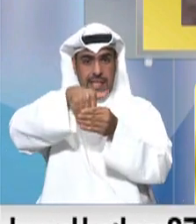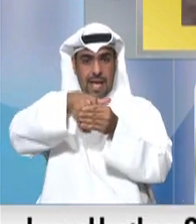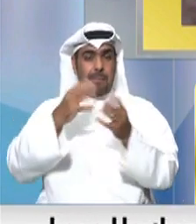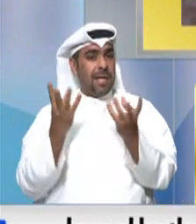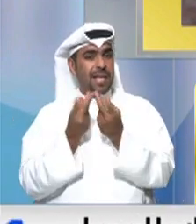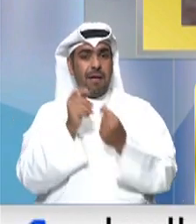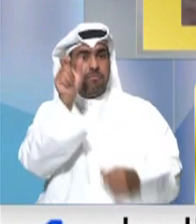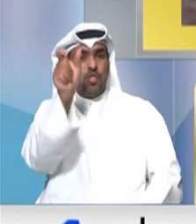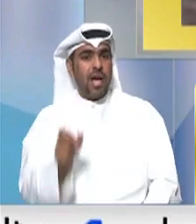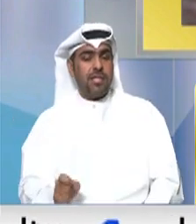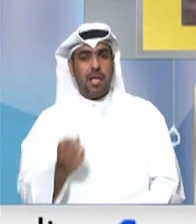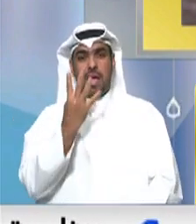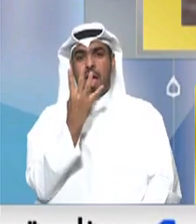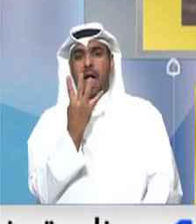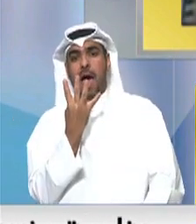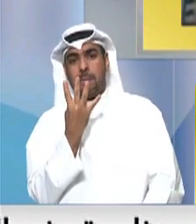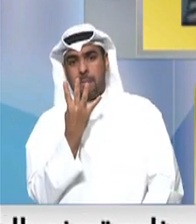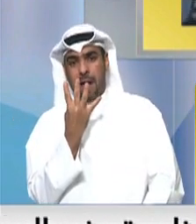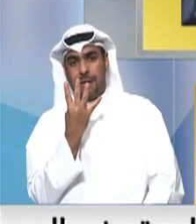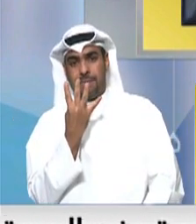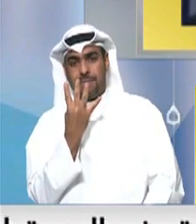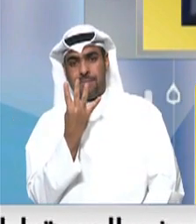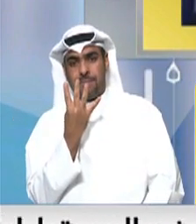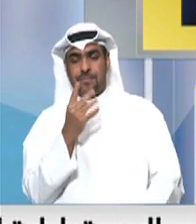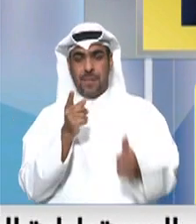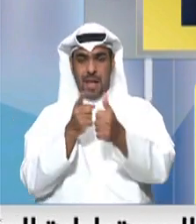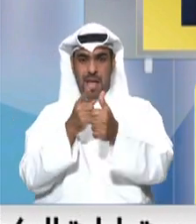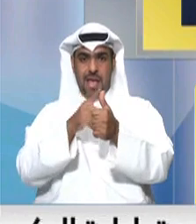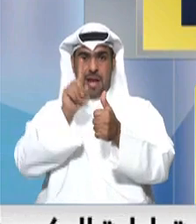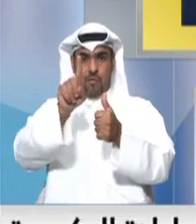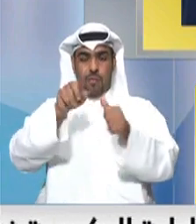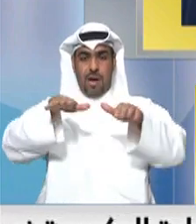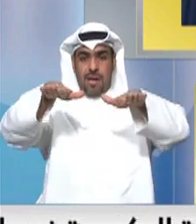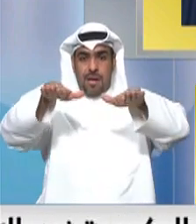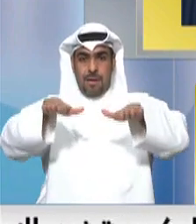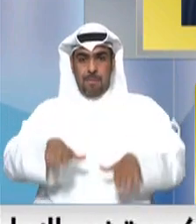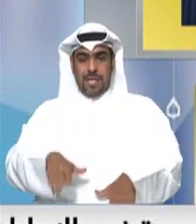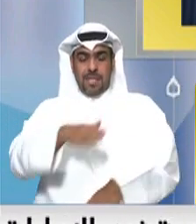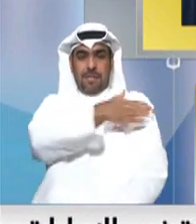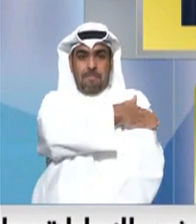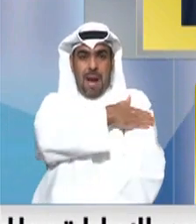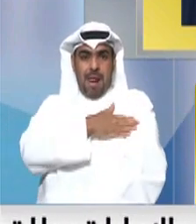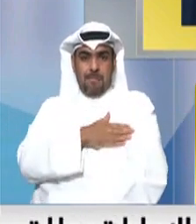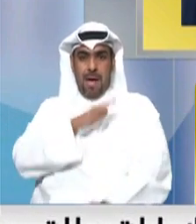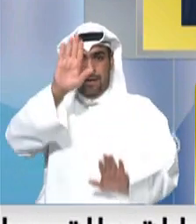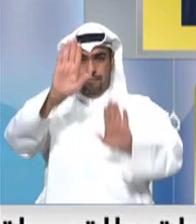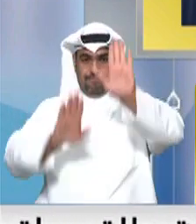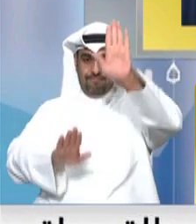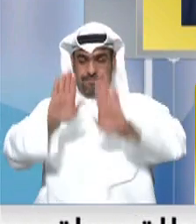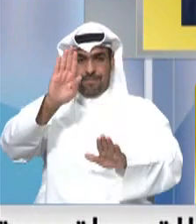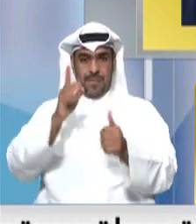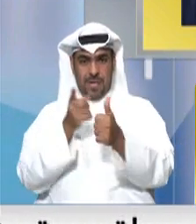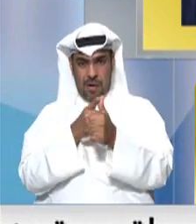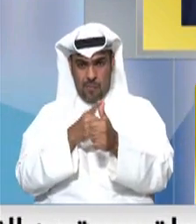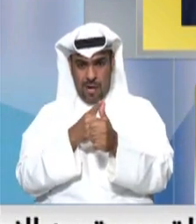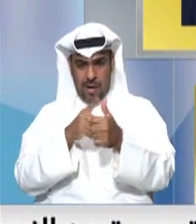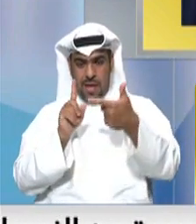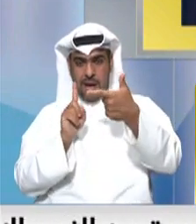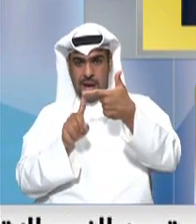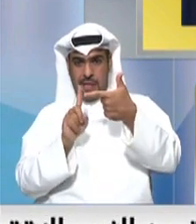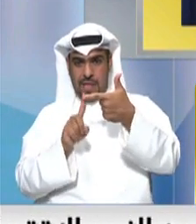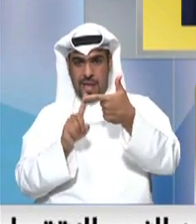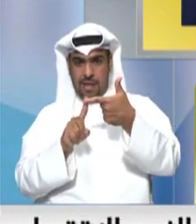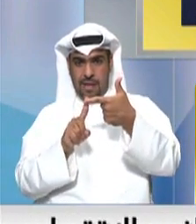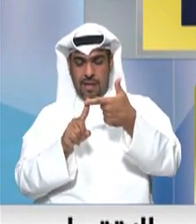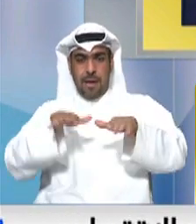الإيراني، نتحدث عن أمين المجلس الأمن القومي الإيراني سعيد جليلي، نتحدث عن شخصية وزير سابق في حكومة خاتمي ألا